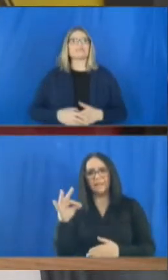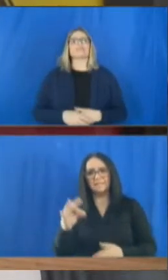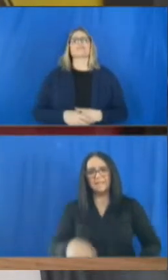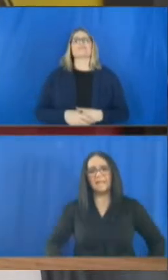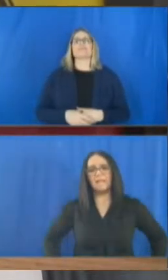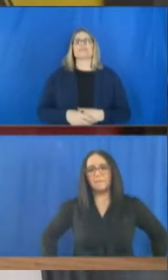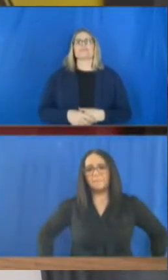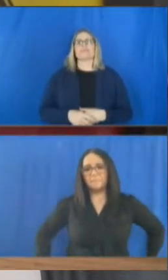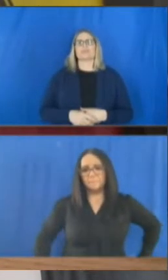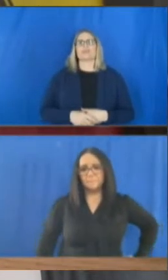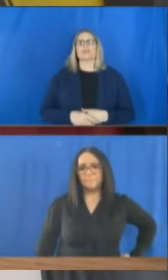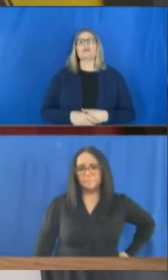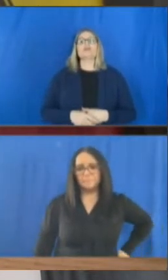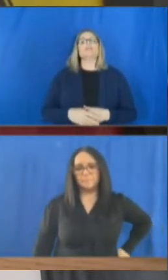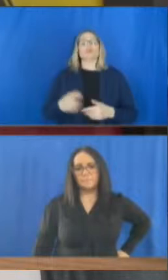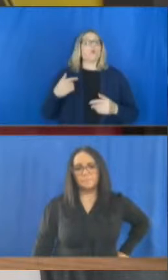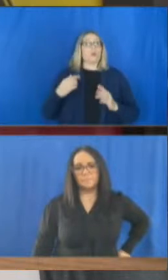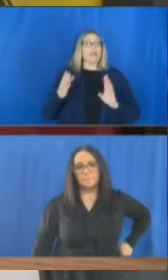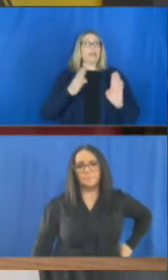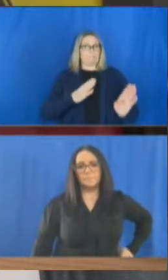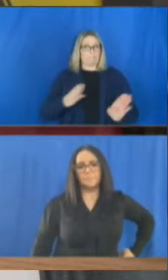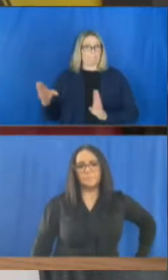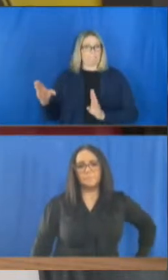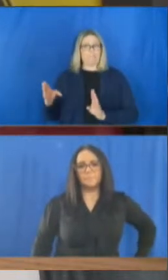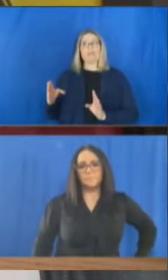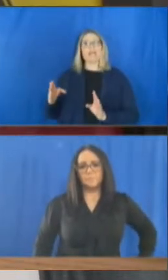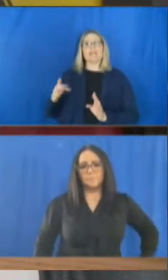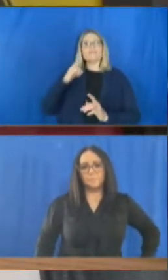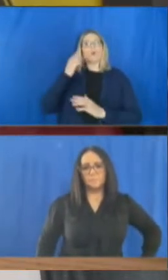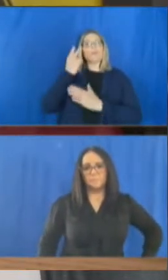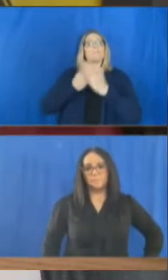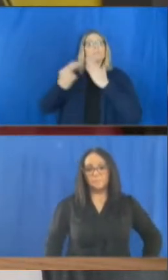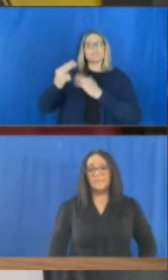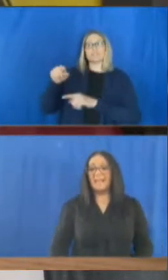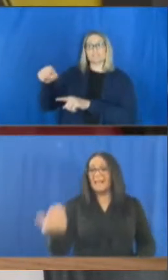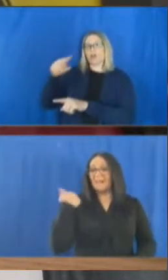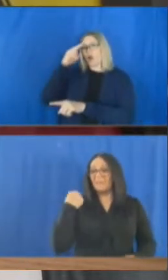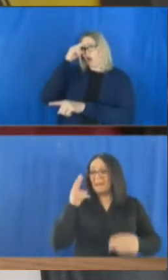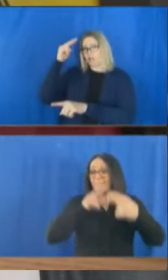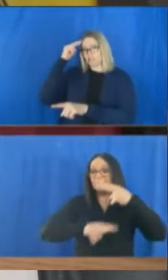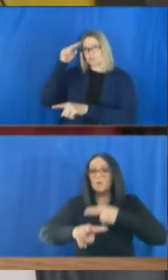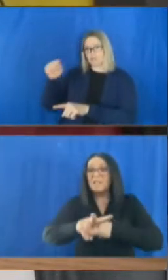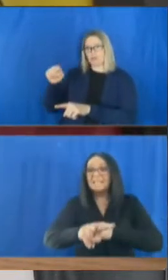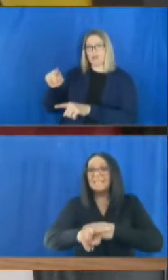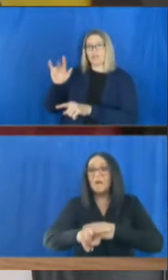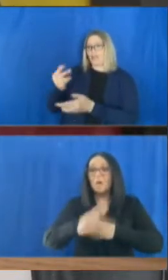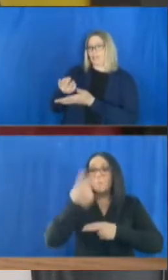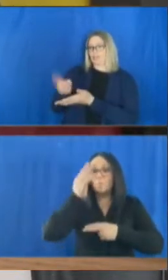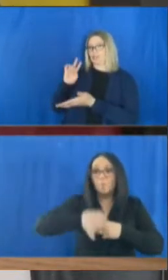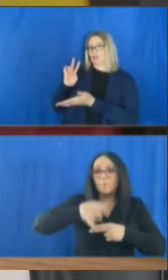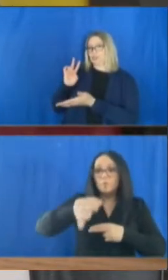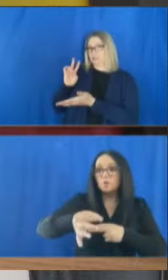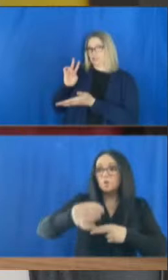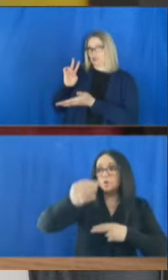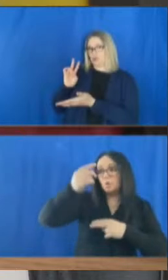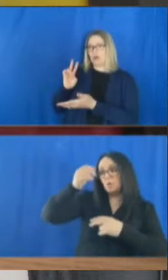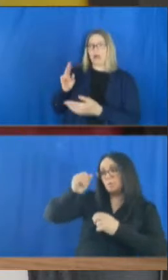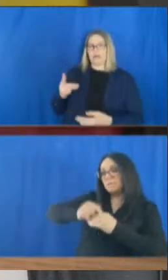220. Aujourd'hui, on pourrait dire que si on n'avait rien fait, ça aurait pu augmenter à